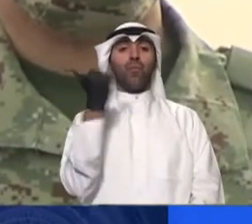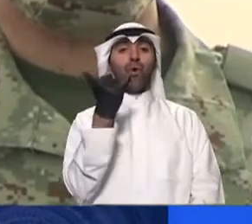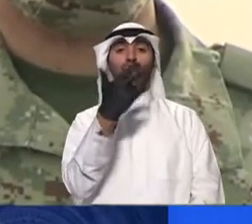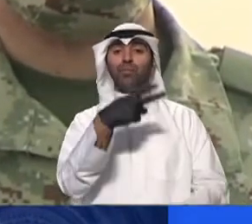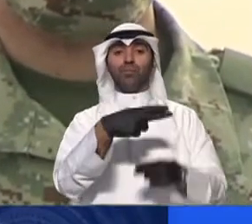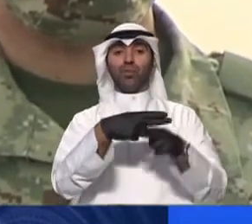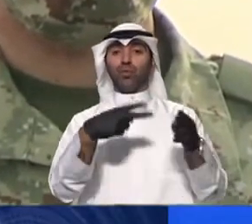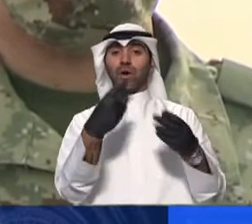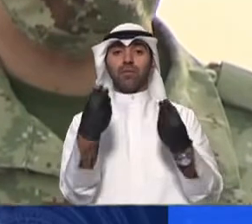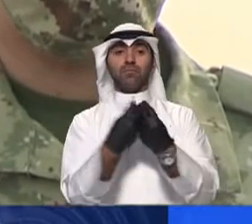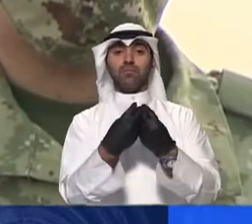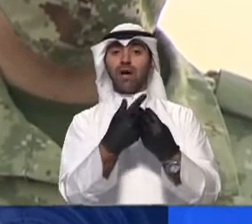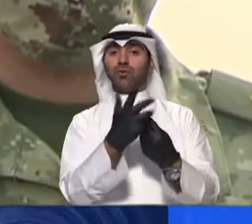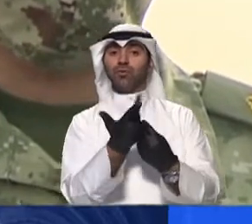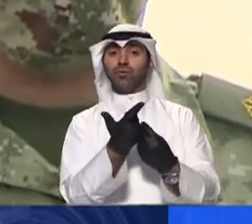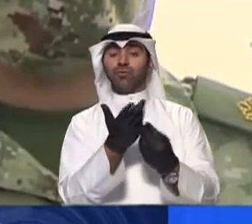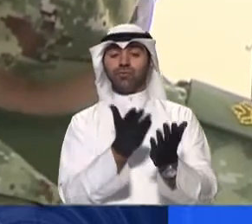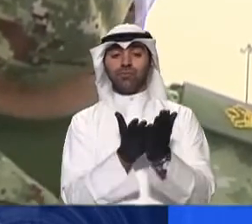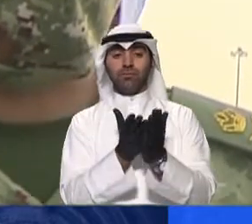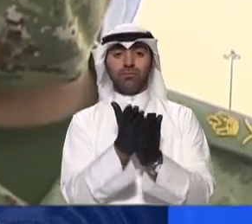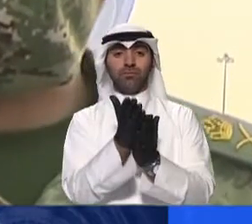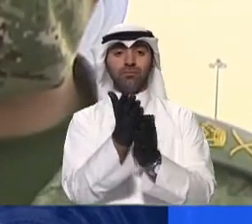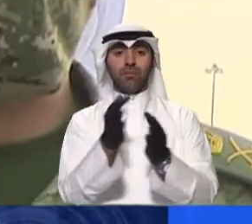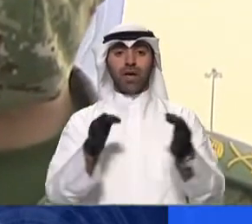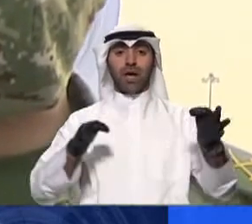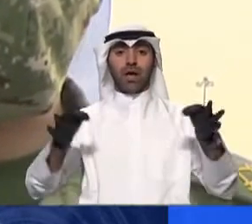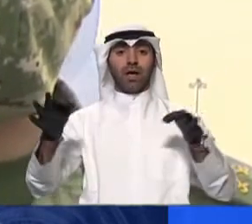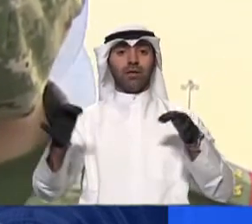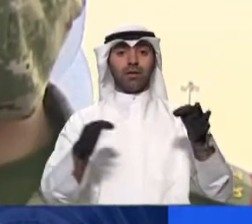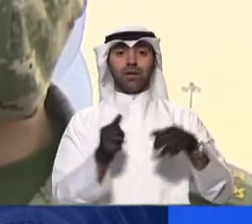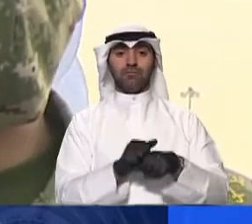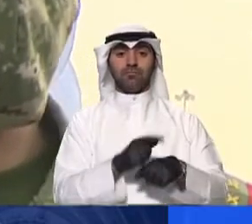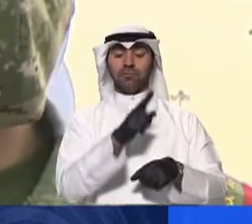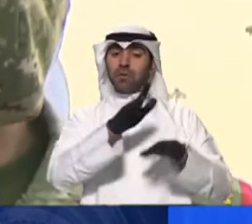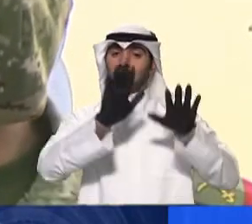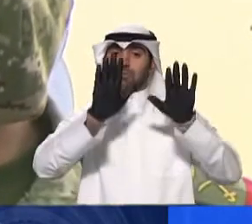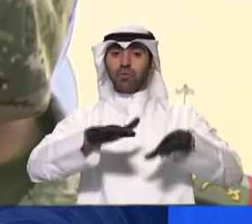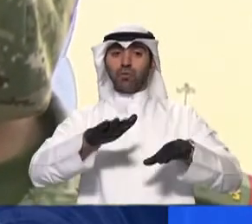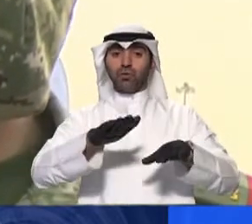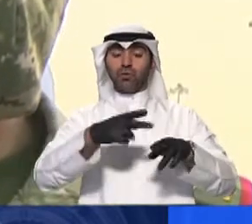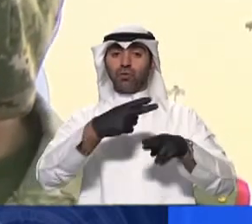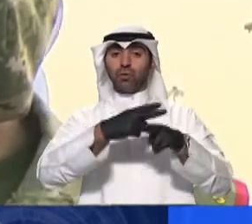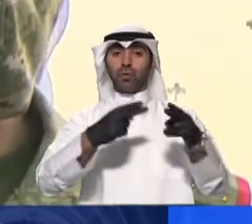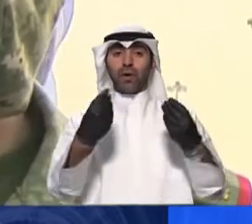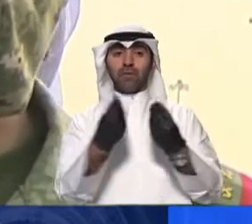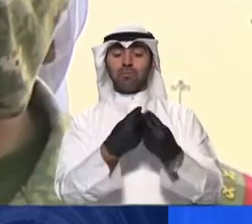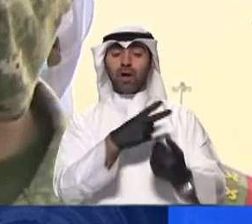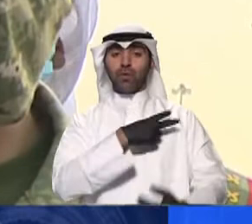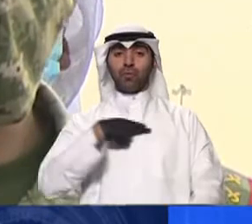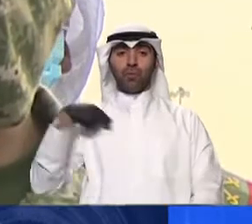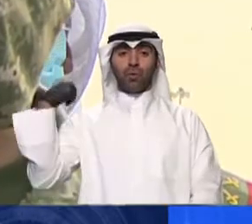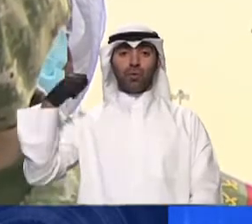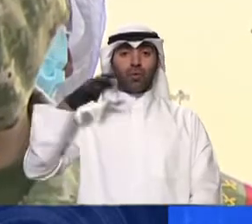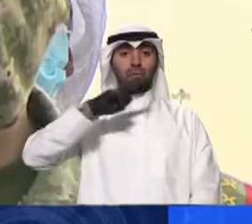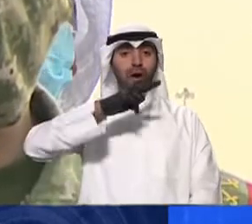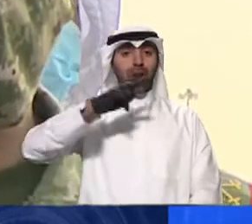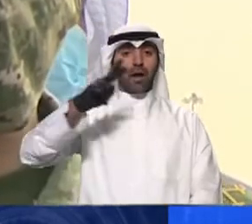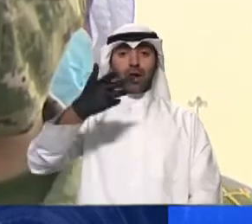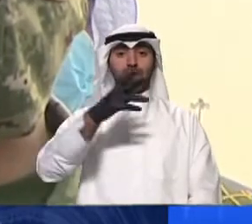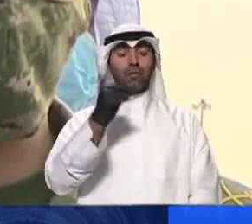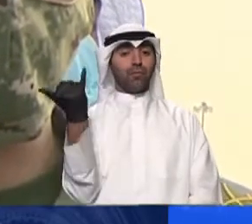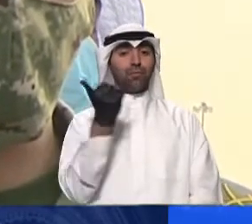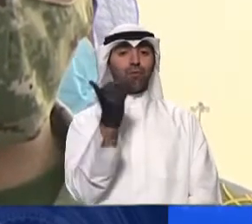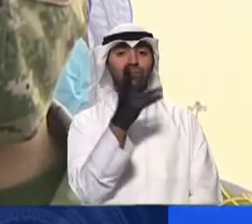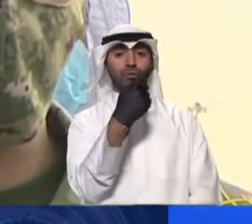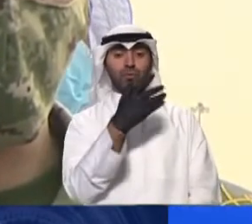موجودين في كل القطاعات التي تحتاج إلى مساندة. لا نتحدث فقط عن وجودهم مع وزارة الداخلية في إسنادهم